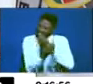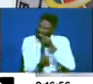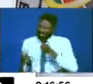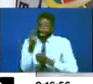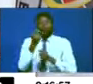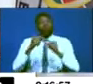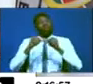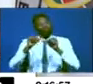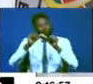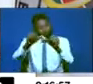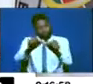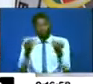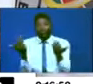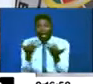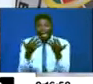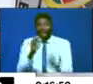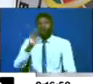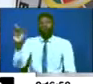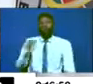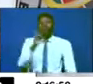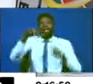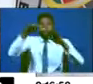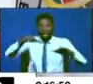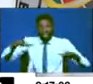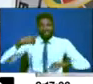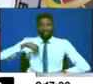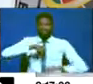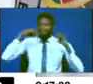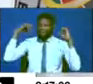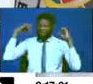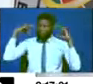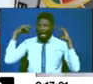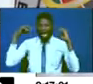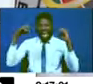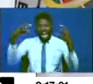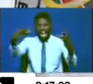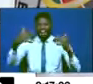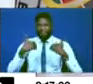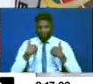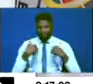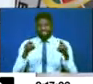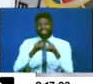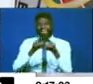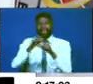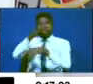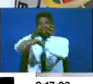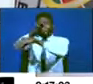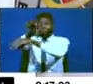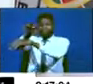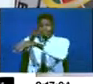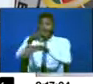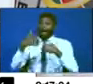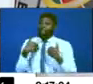Kongowea, kuweka mataa, pia vile vile kuweka mipangilio ya CCTV katika maeneo yale,